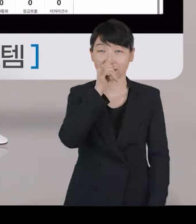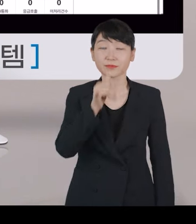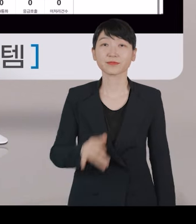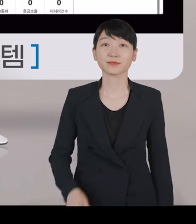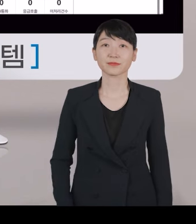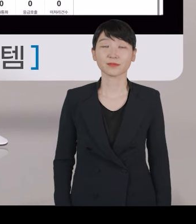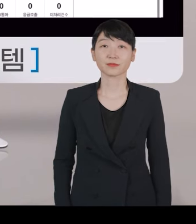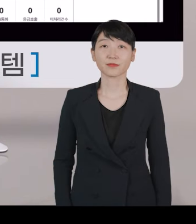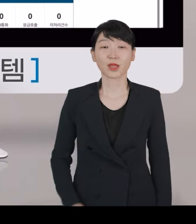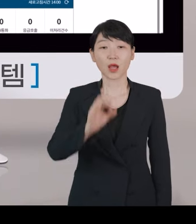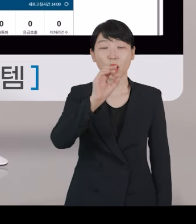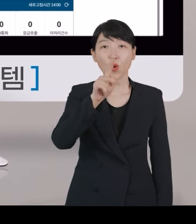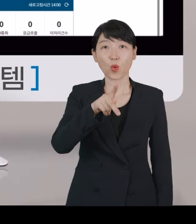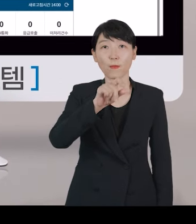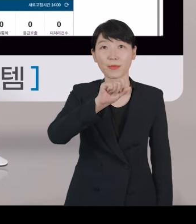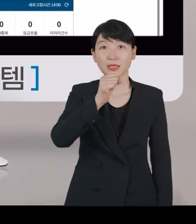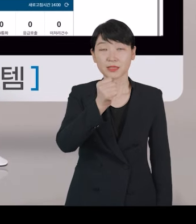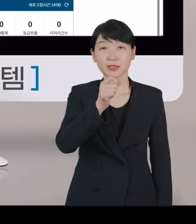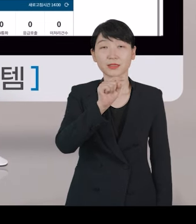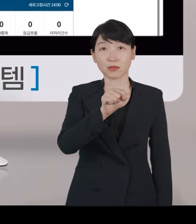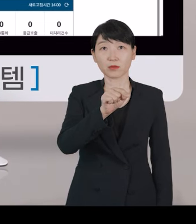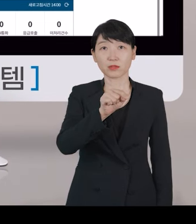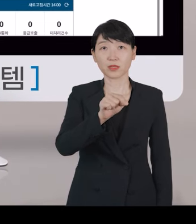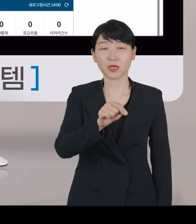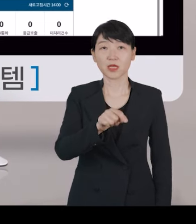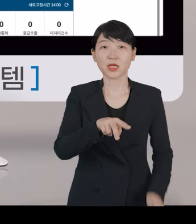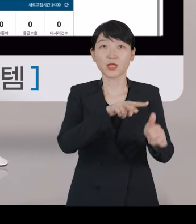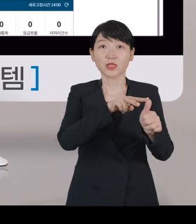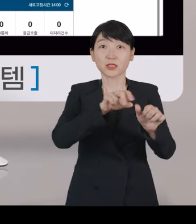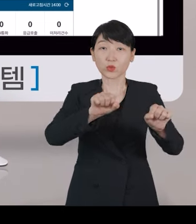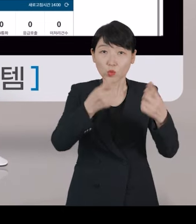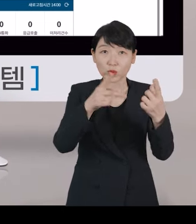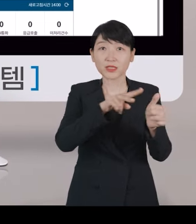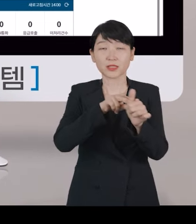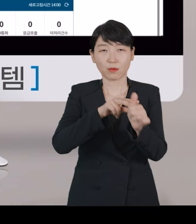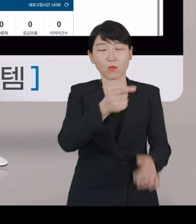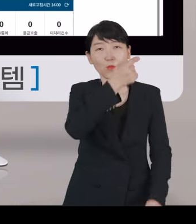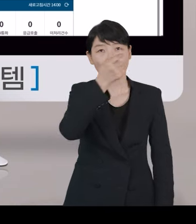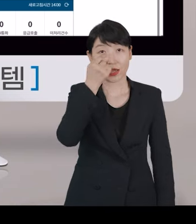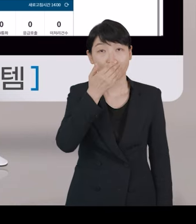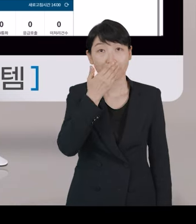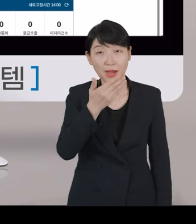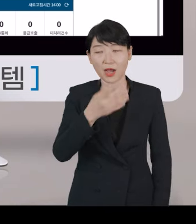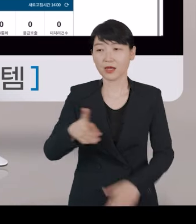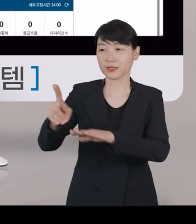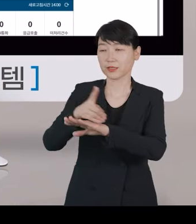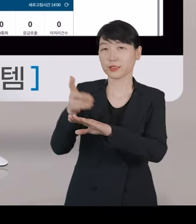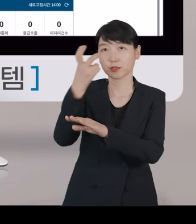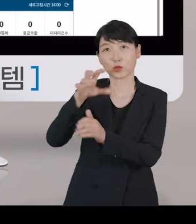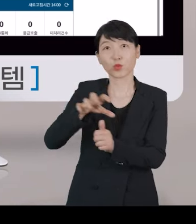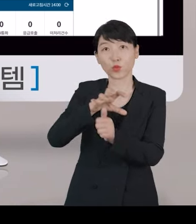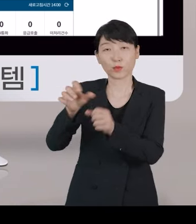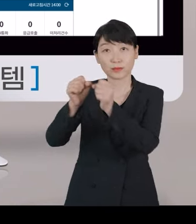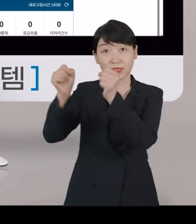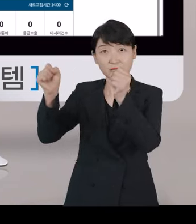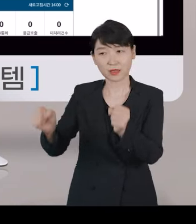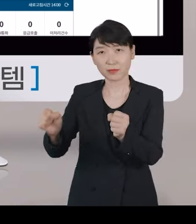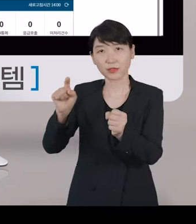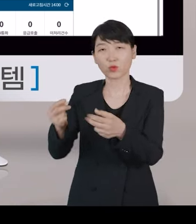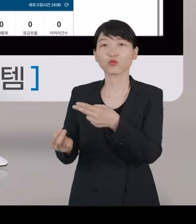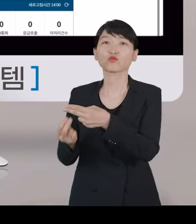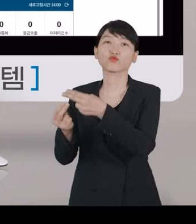있는데요. 오파스넷 사이트에서는 센서의 실시간 정보를 확인하고 디지털 돌봄